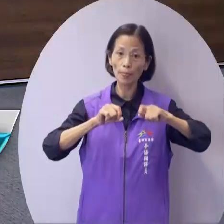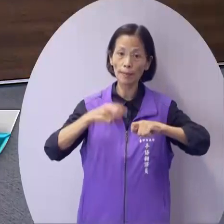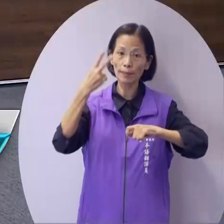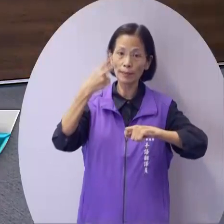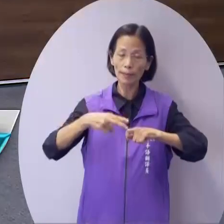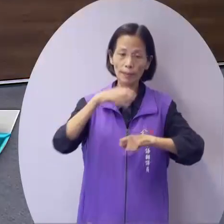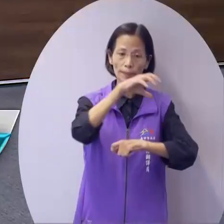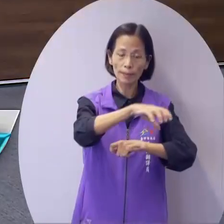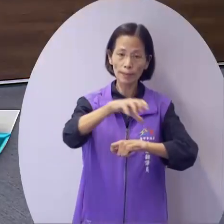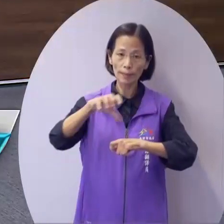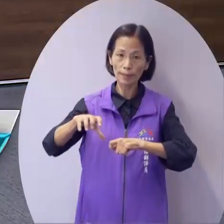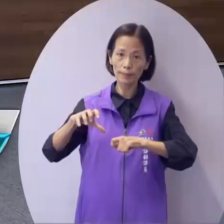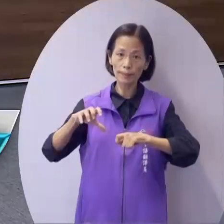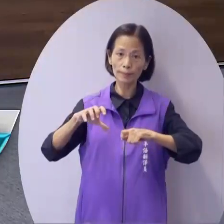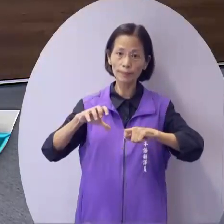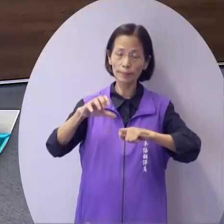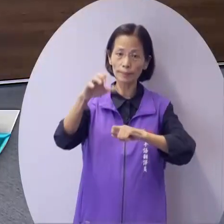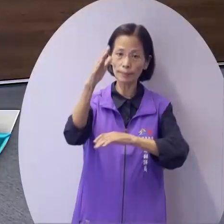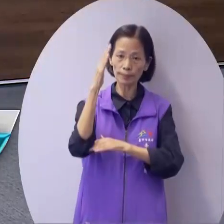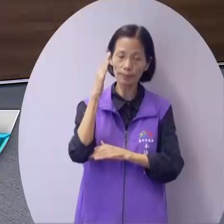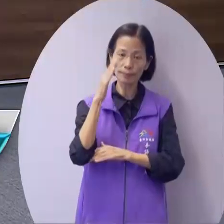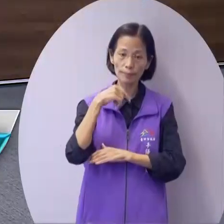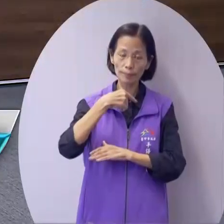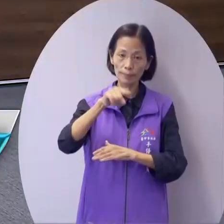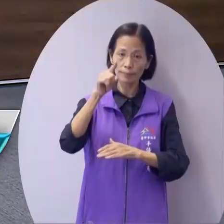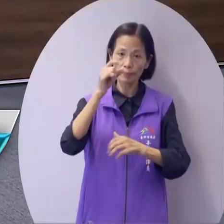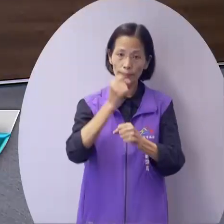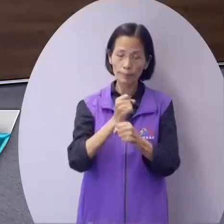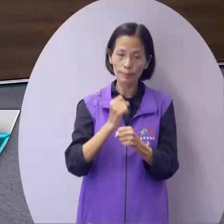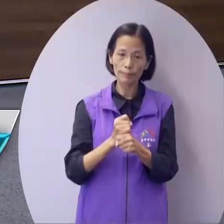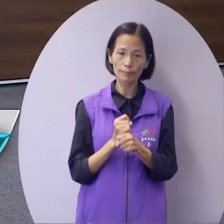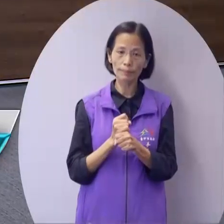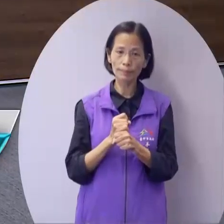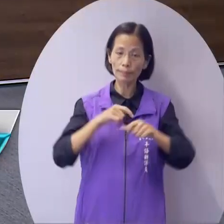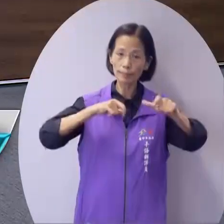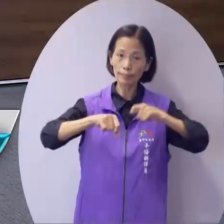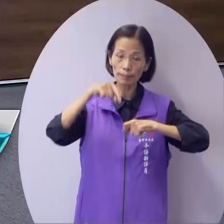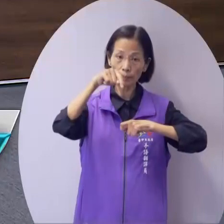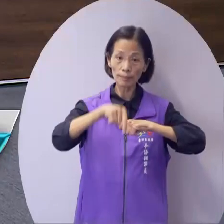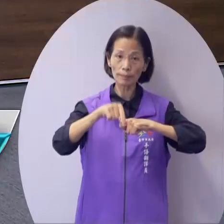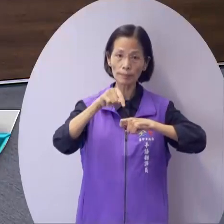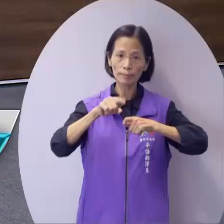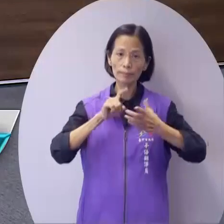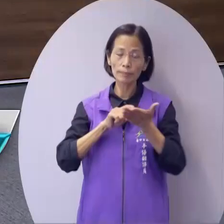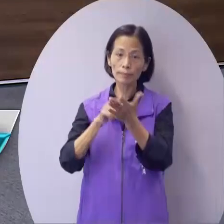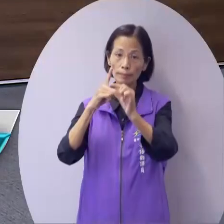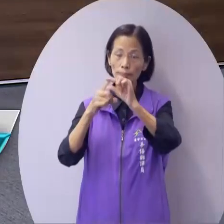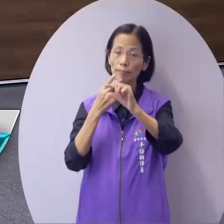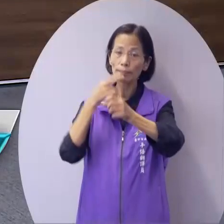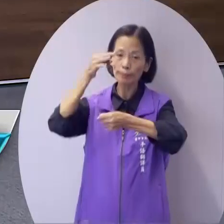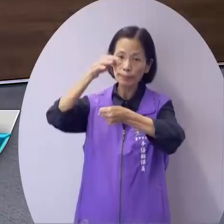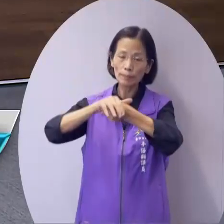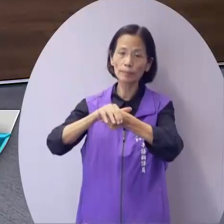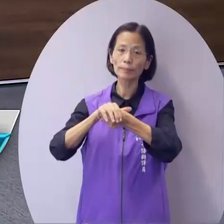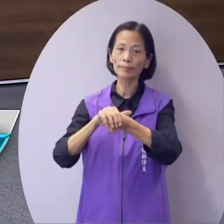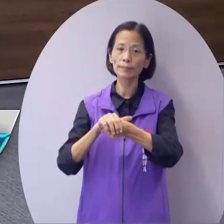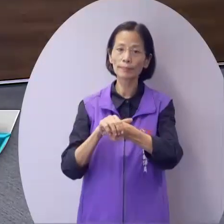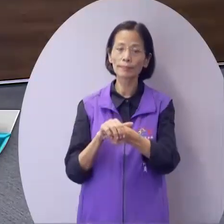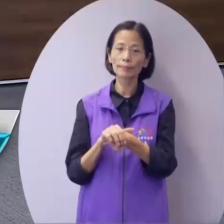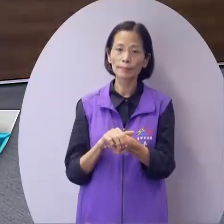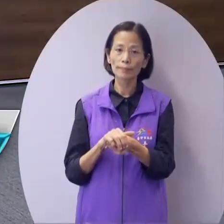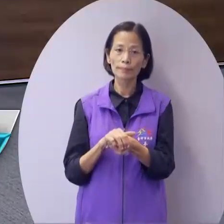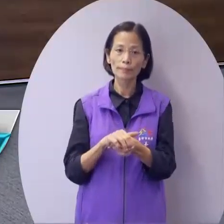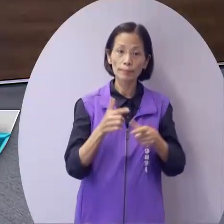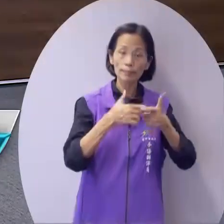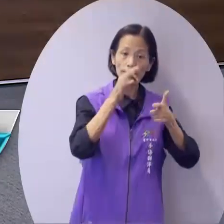由各个县市政府来执行相关这些管理作为。那这个部分有申请中央的补助款，那本